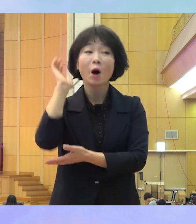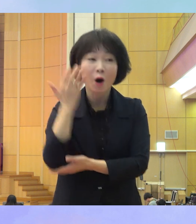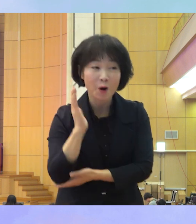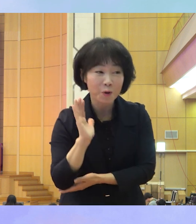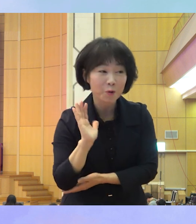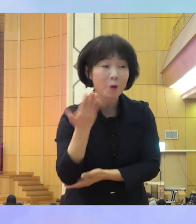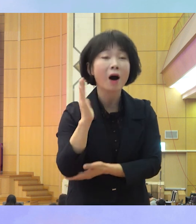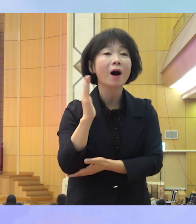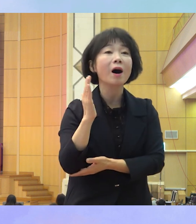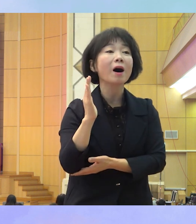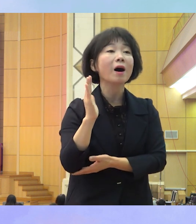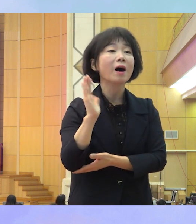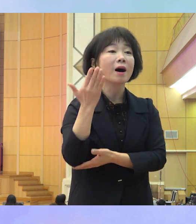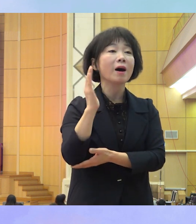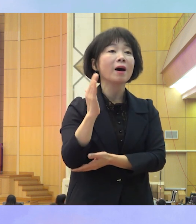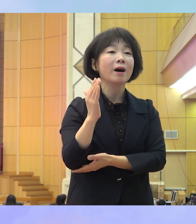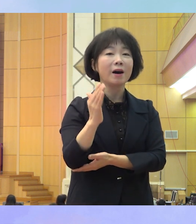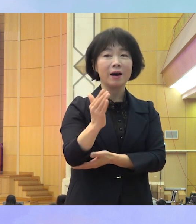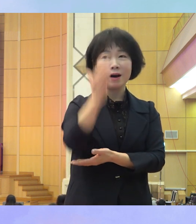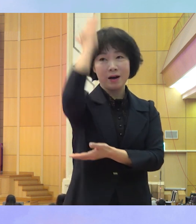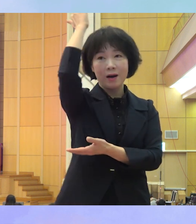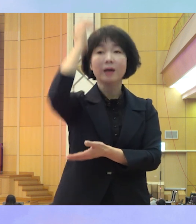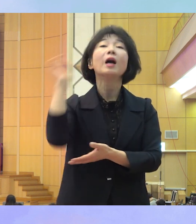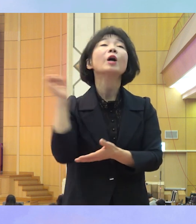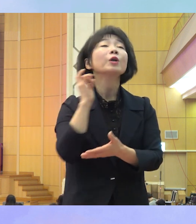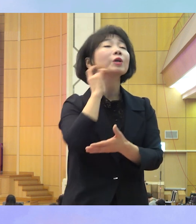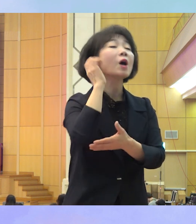영광 영광